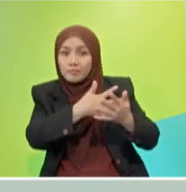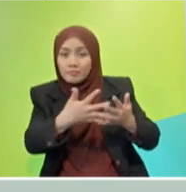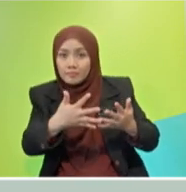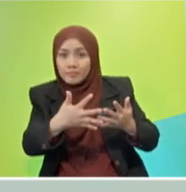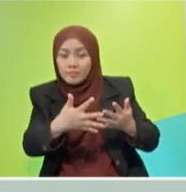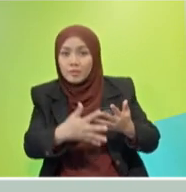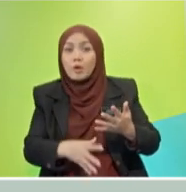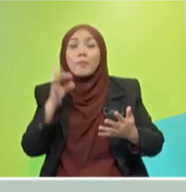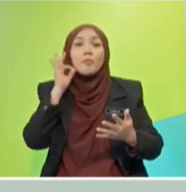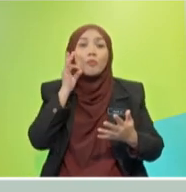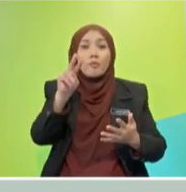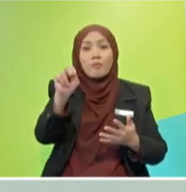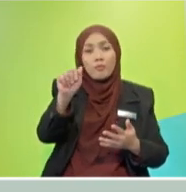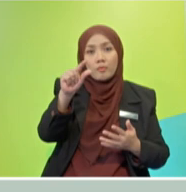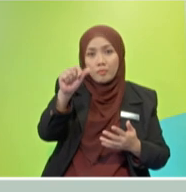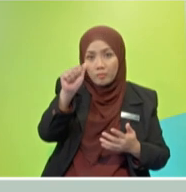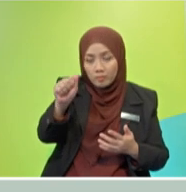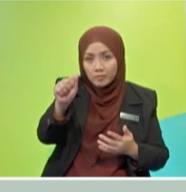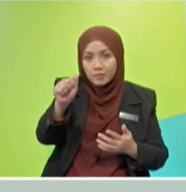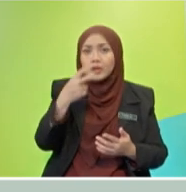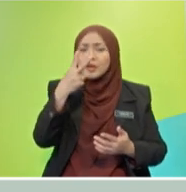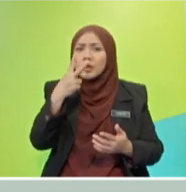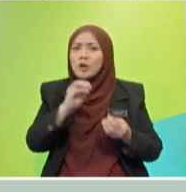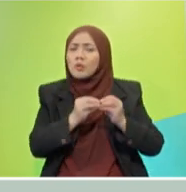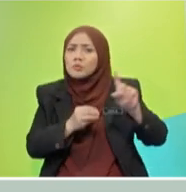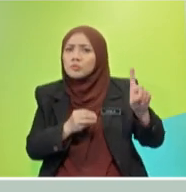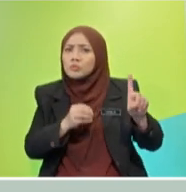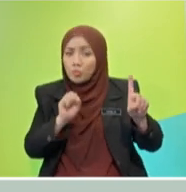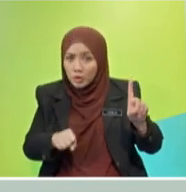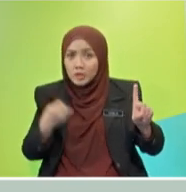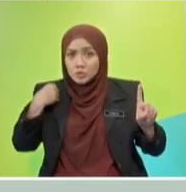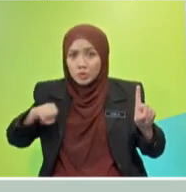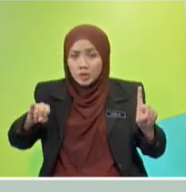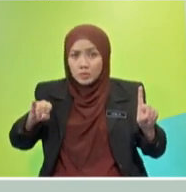naga buah naga yang Intens pertama apa itu